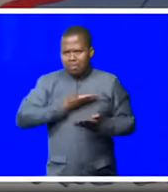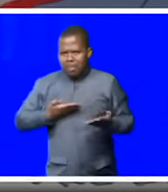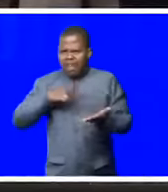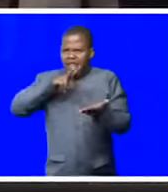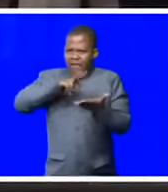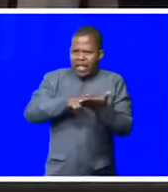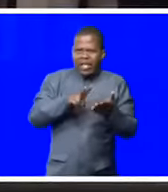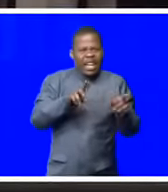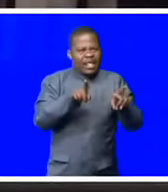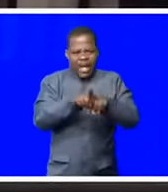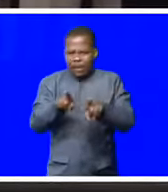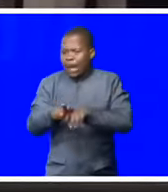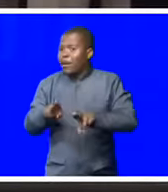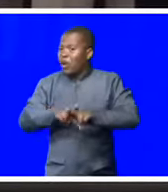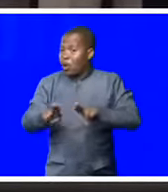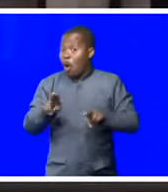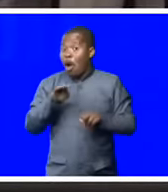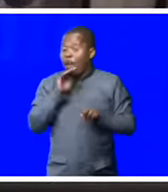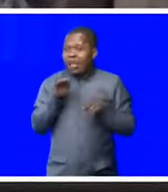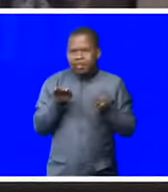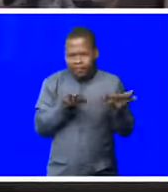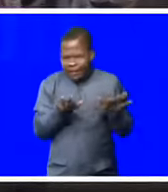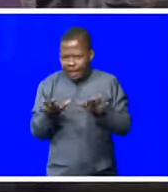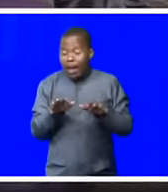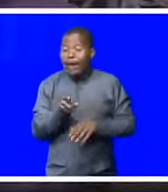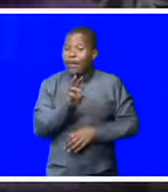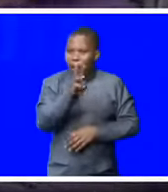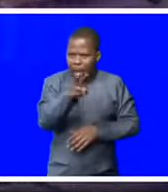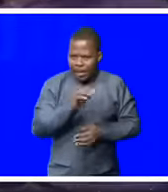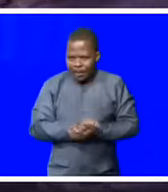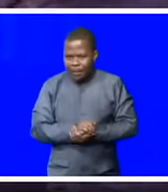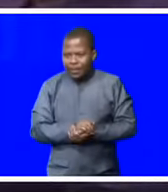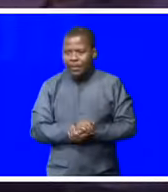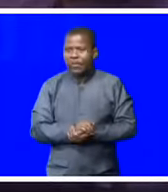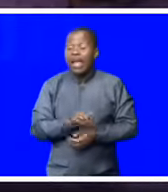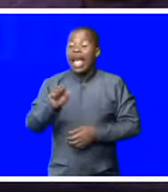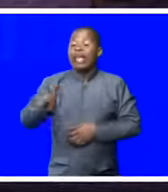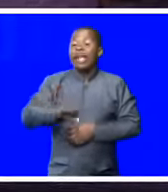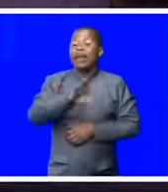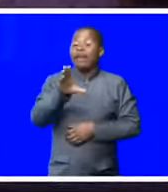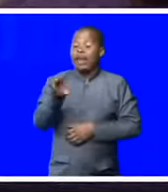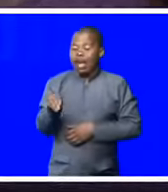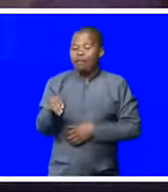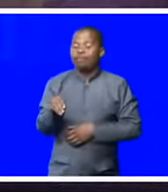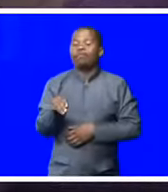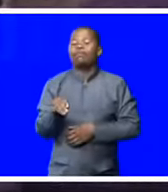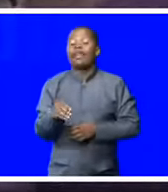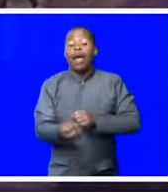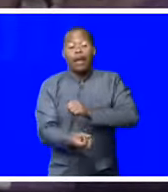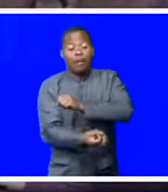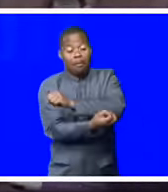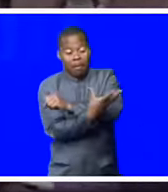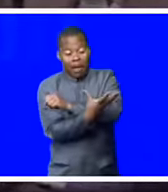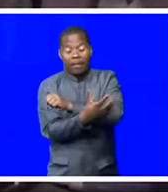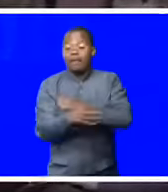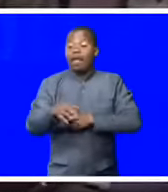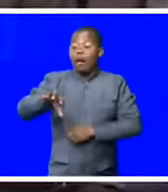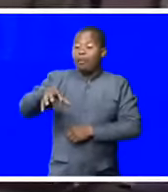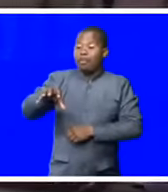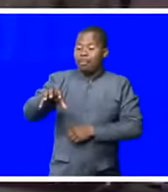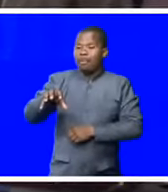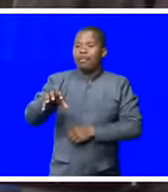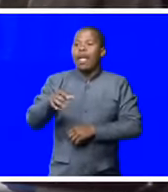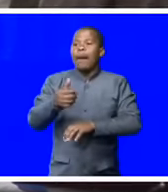naletinkinga. Lobuke tekuvakasha esifundzeni seMpumalanga eveni leNingizimu Afrika Prince Vusumuzi Mkhatshwa